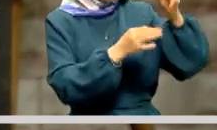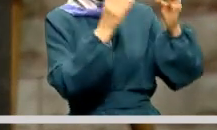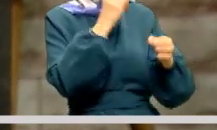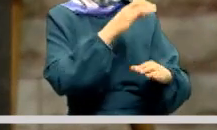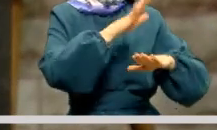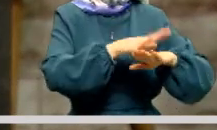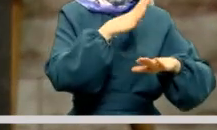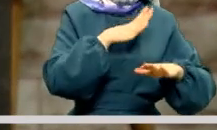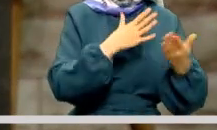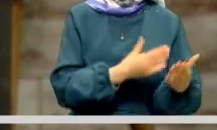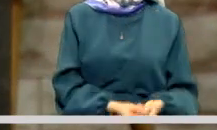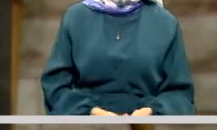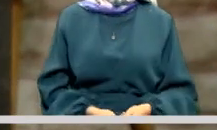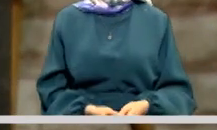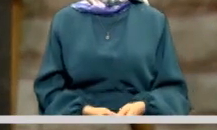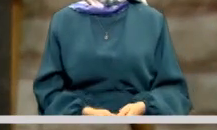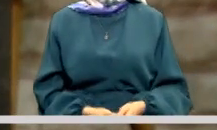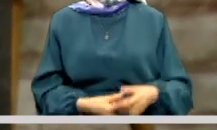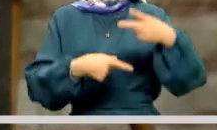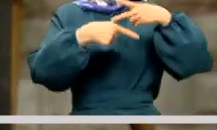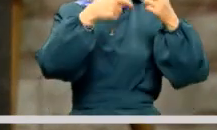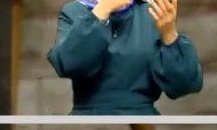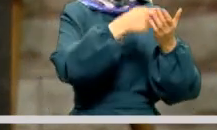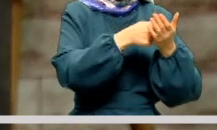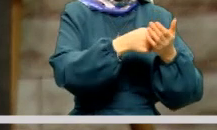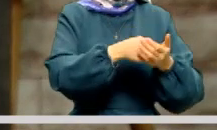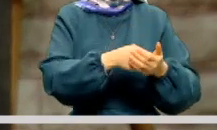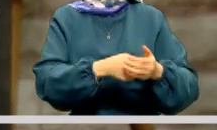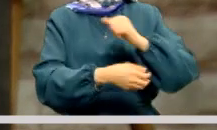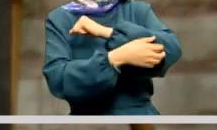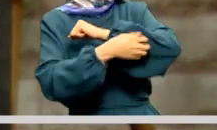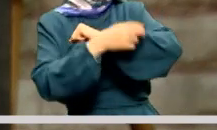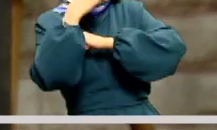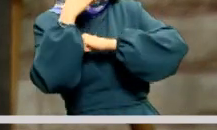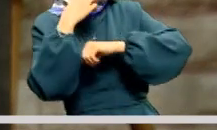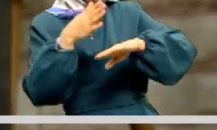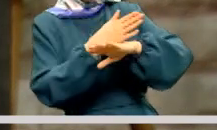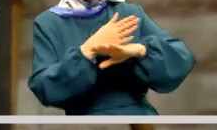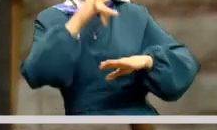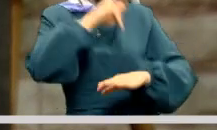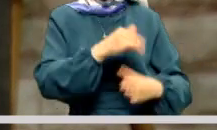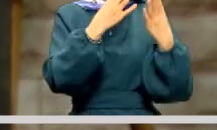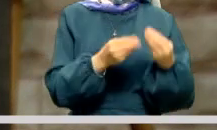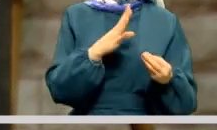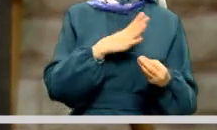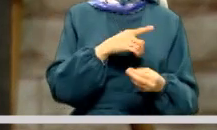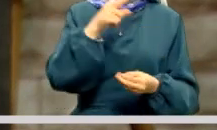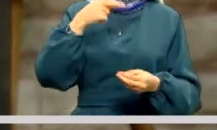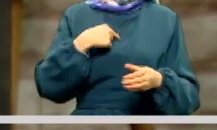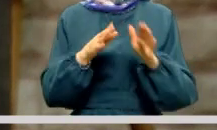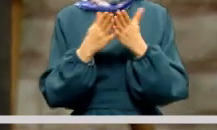Niye Çünkü zekat fakirin zenginin malındaki hakkıdır böyle bilinir bizim fıkı